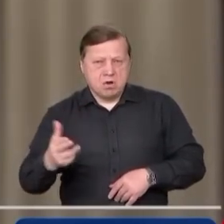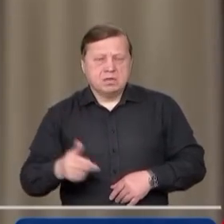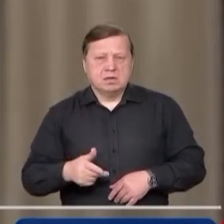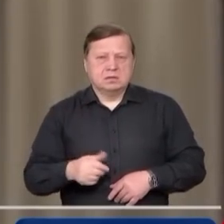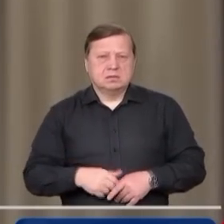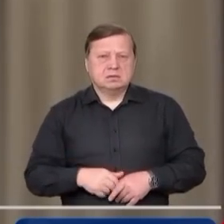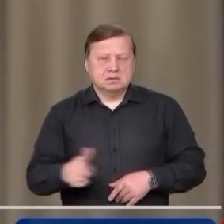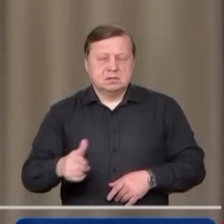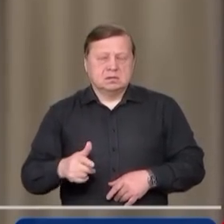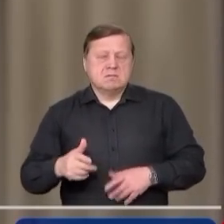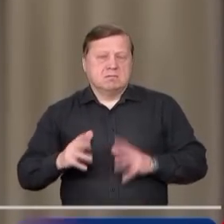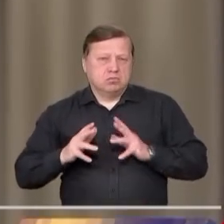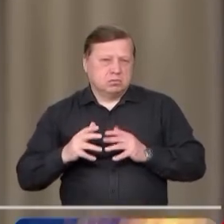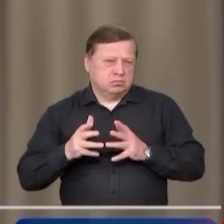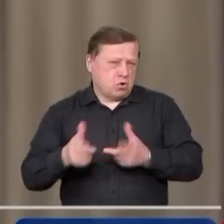sił zmechanizowanych.